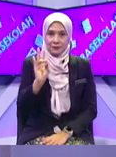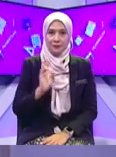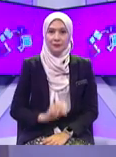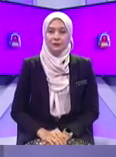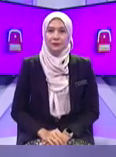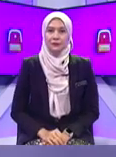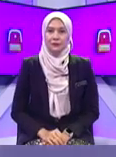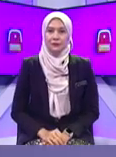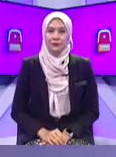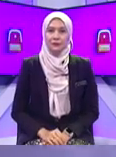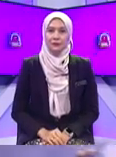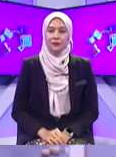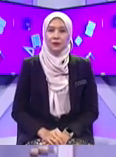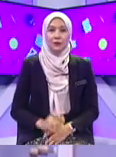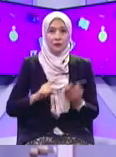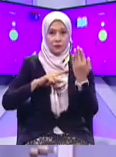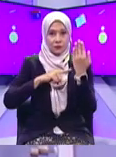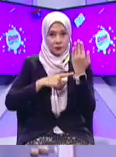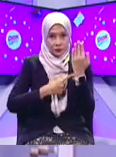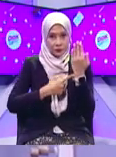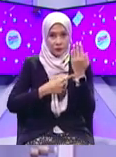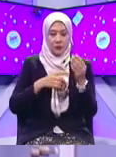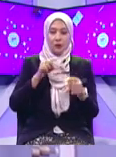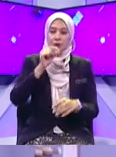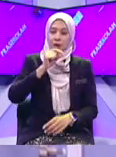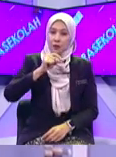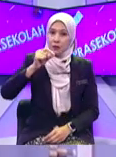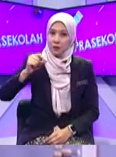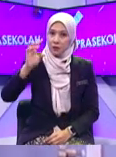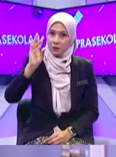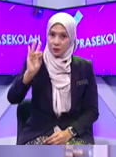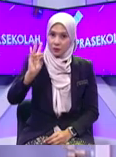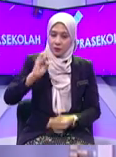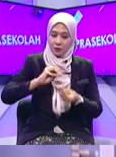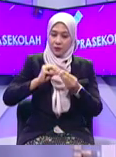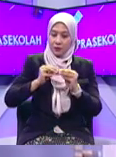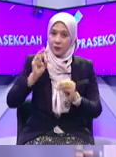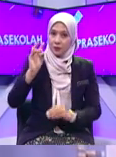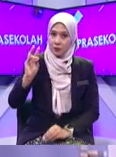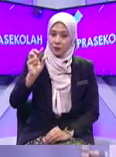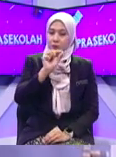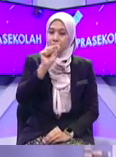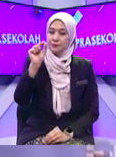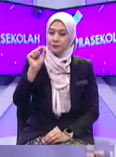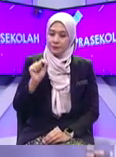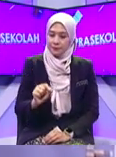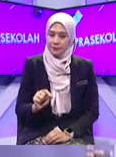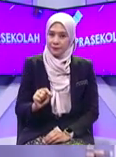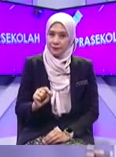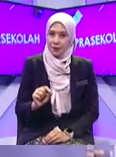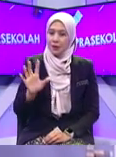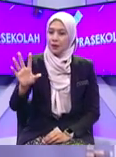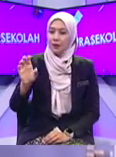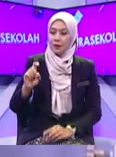mulai kita tulis 7 pula satu lagi kak Lukman Oke baik jadi